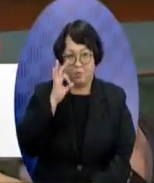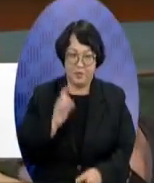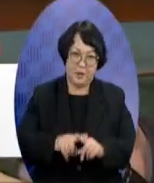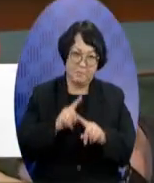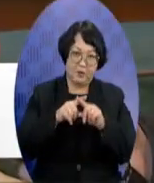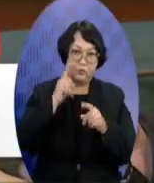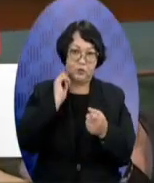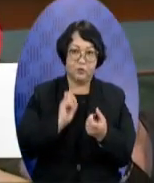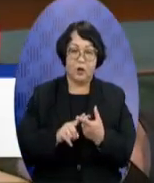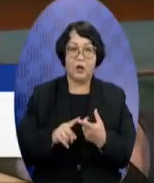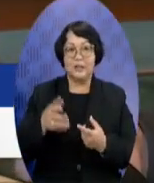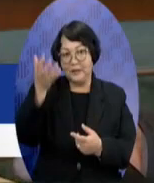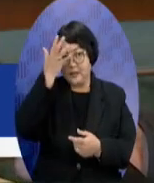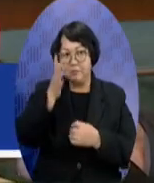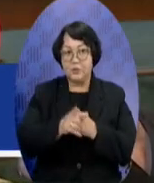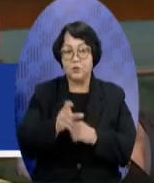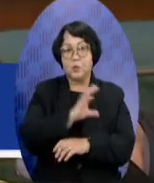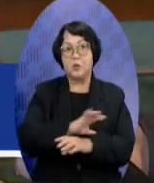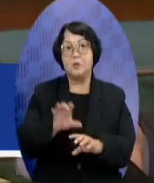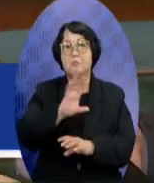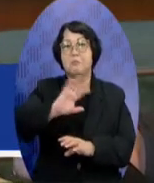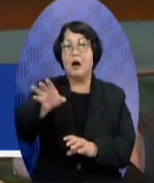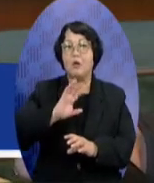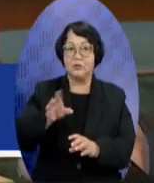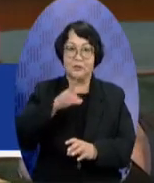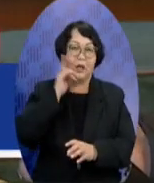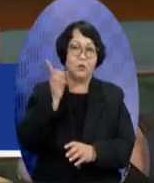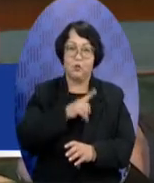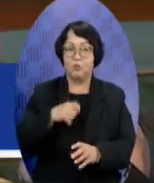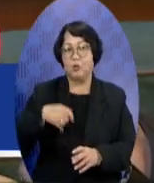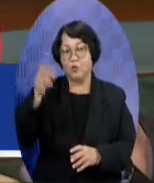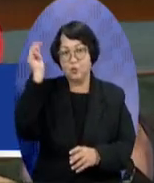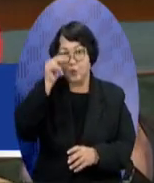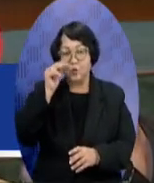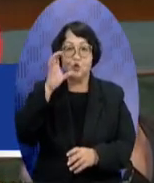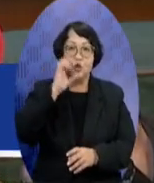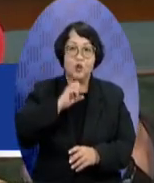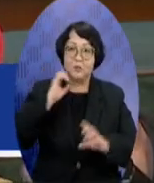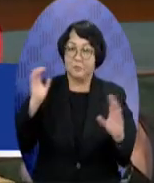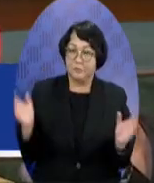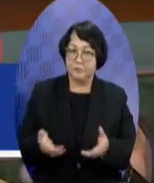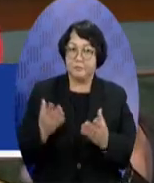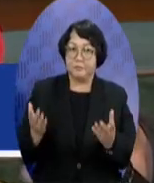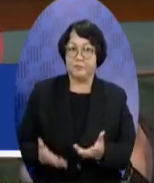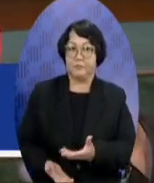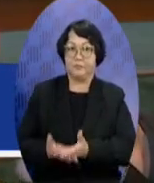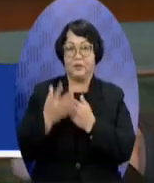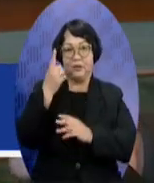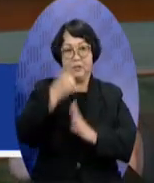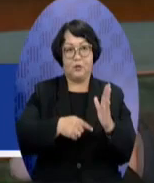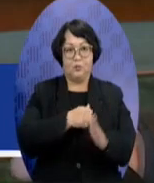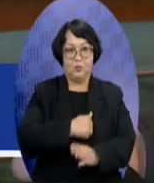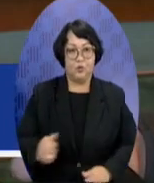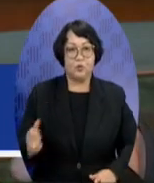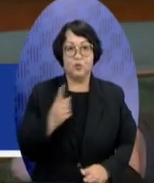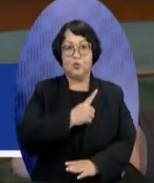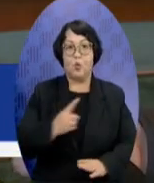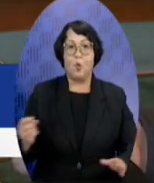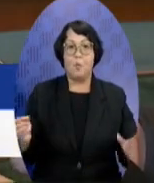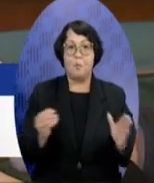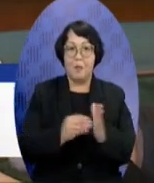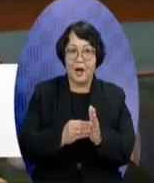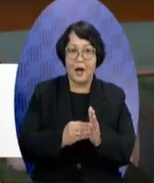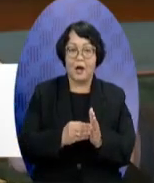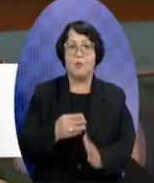мэрэгжлийн сургалтын байгууллагуудад залуучуудыг сурах сонирхлыг нь одоо хүүлэн дэмжиж байна. Сар тутам 100 мянган төгрөнгө тэтгэл бол олгож байгаа.